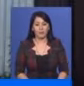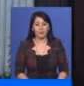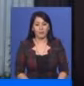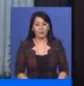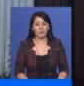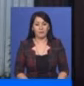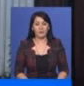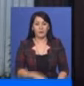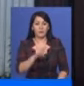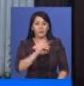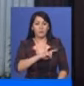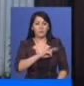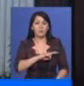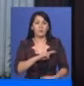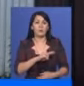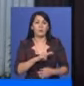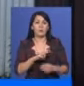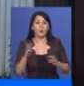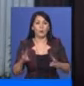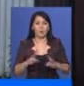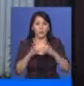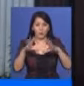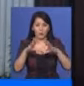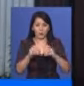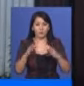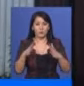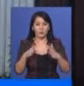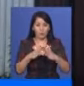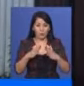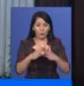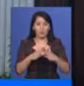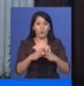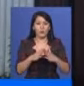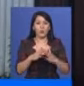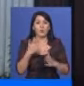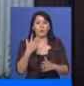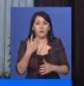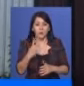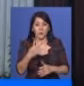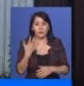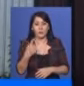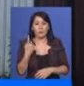Қызметкерлермен, өрт сөндірушілермен үйдің ішінен сағат 2:51 минутте